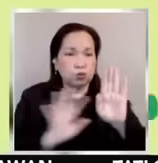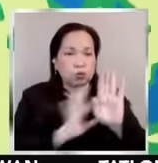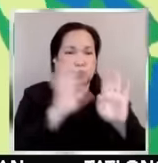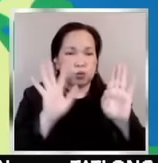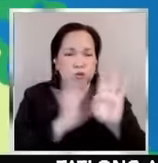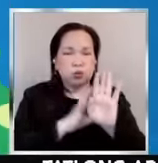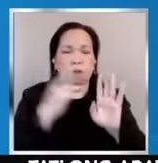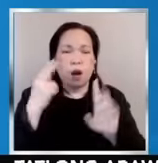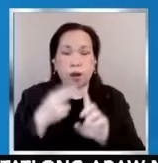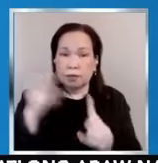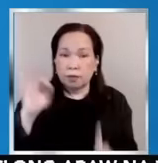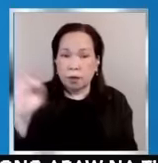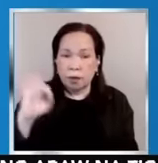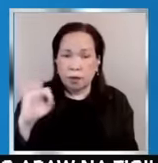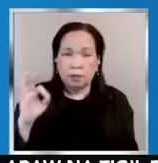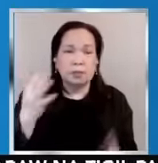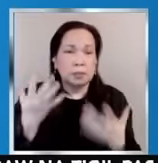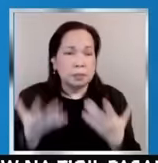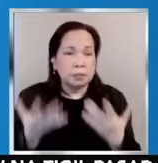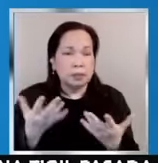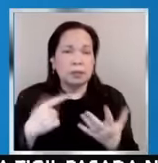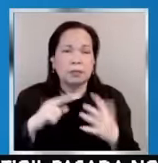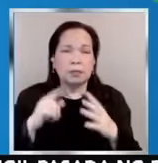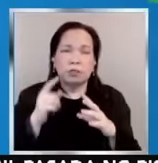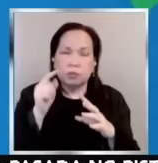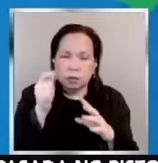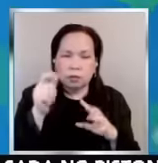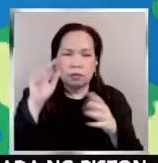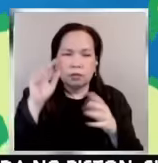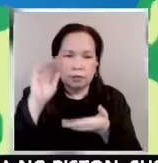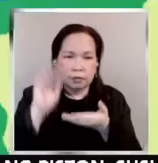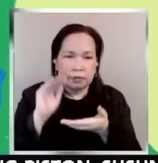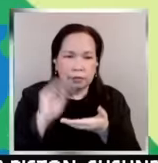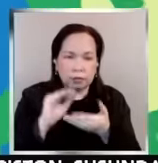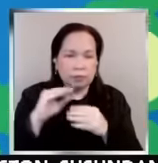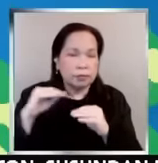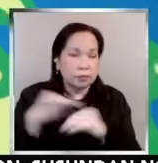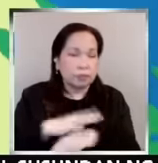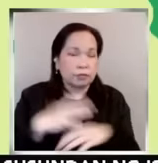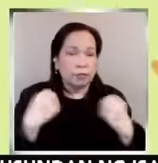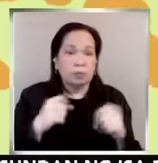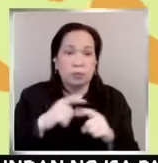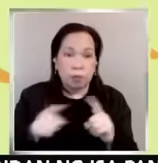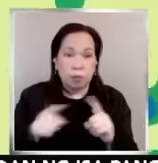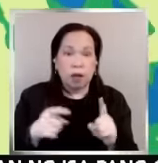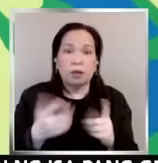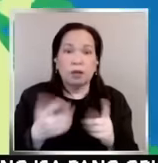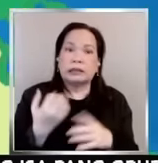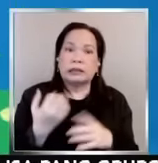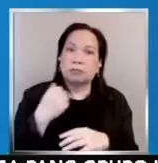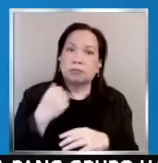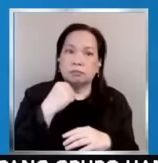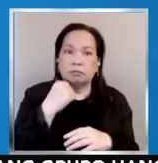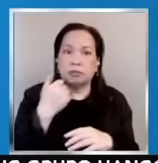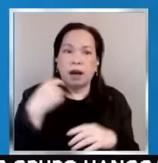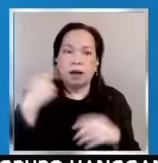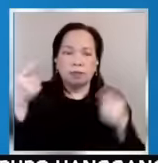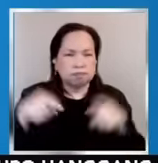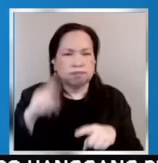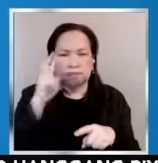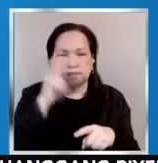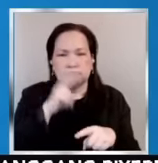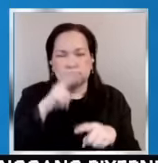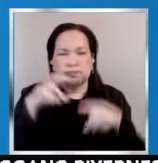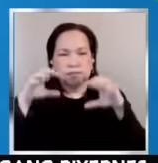pero posibleng bahagyang humina ang epekto nito. Gayunpaman, dahil ilang araw nang inuulan ng ilang lugar katulad ho ng Visayas,